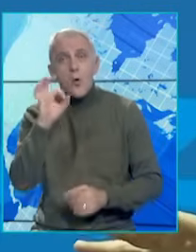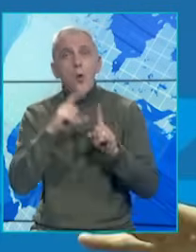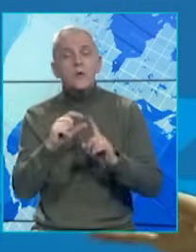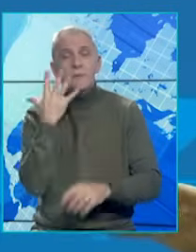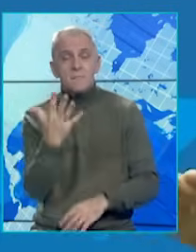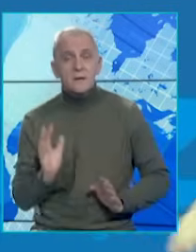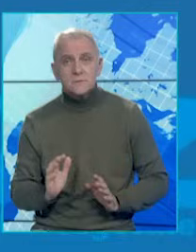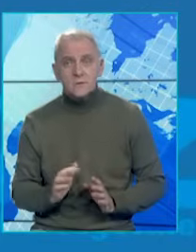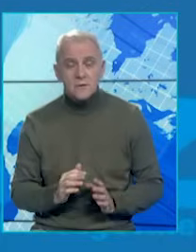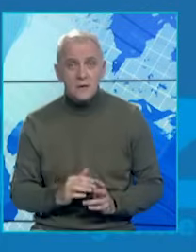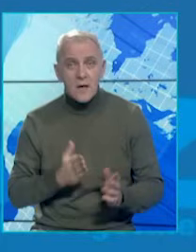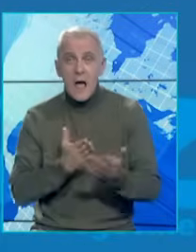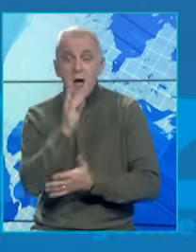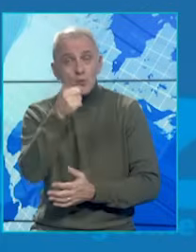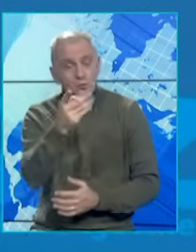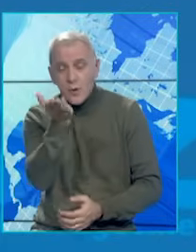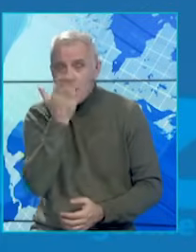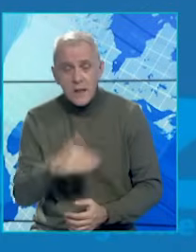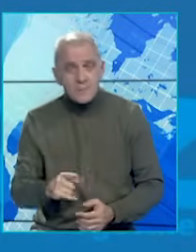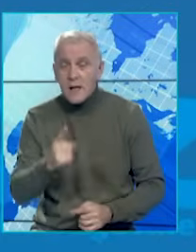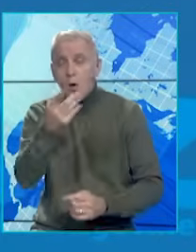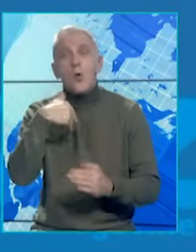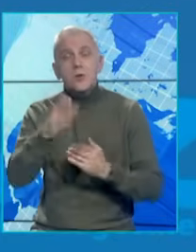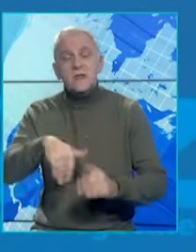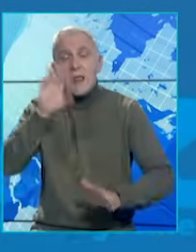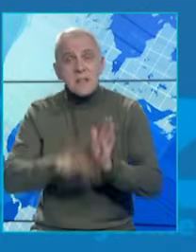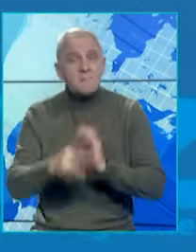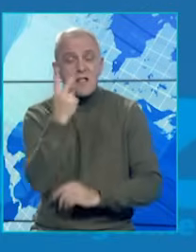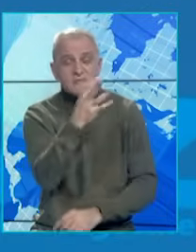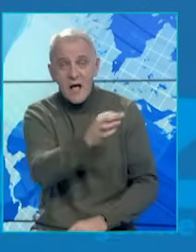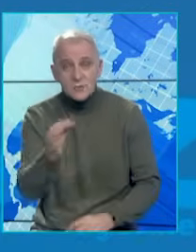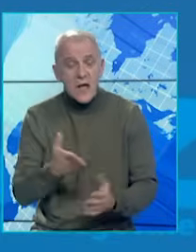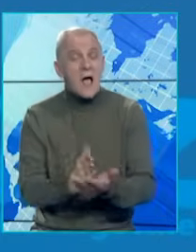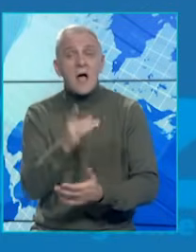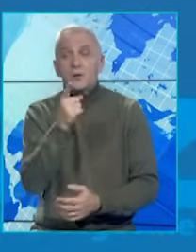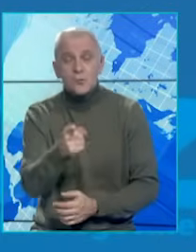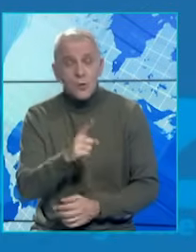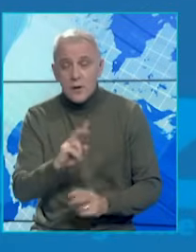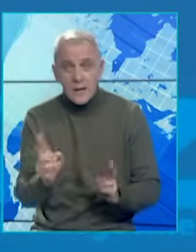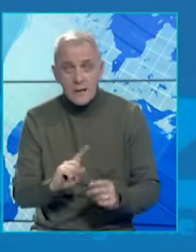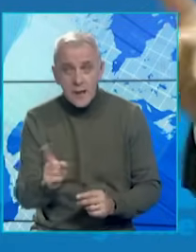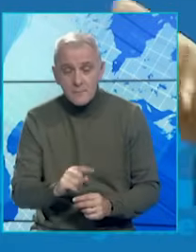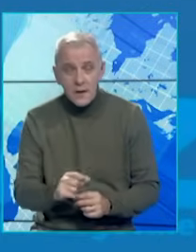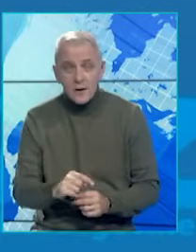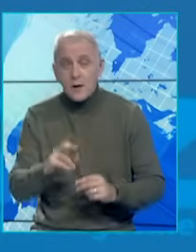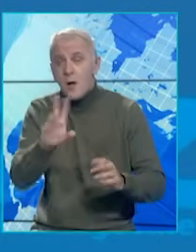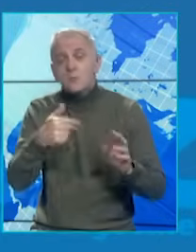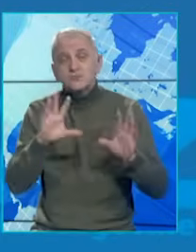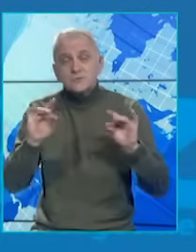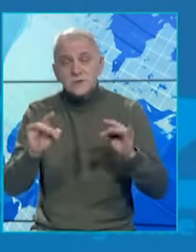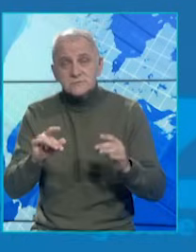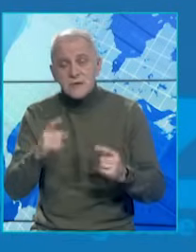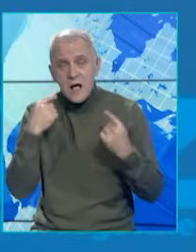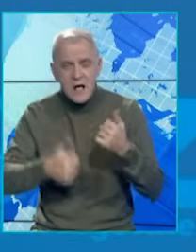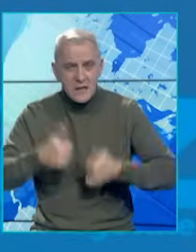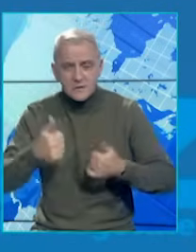županija. Ako tog nema, onda najmanje dvije županije od tih pet županija. Ako i tog nema, jer moguće da bude 10 kandidata, sad će biti sigurno jako